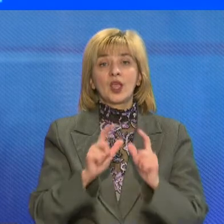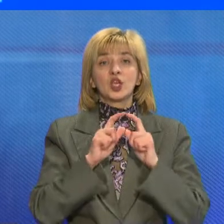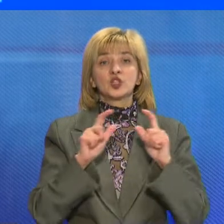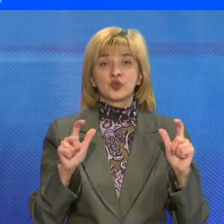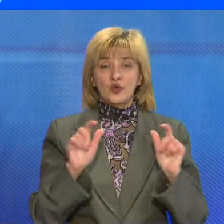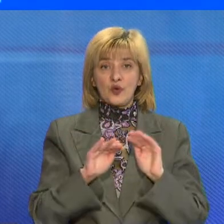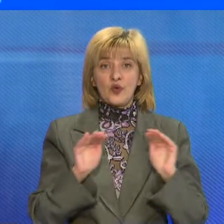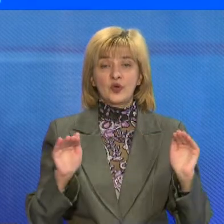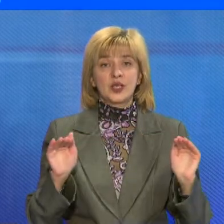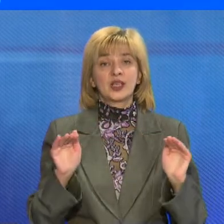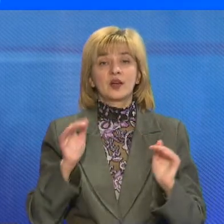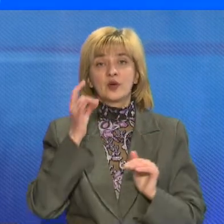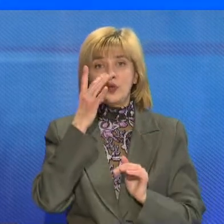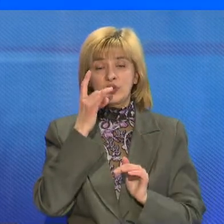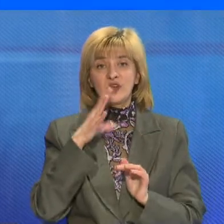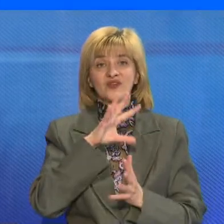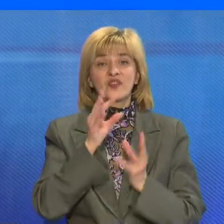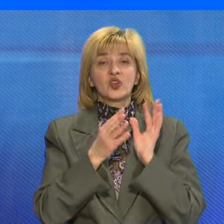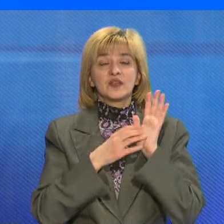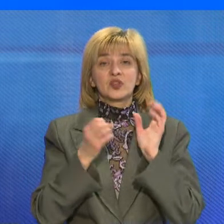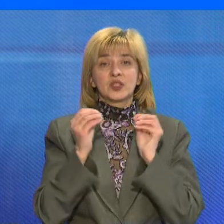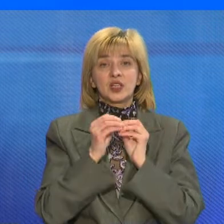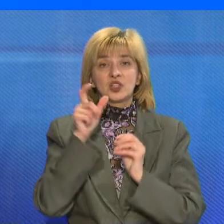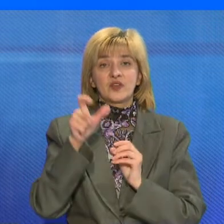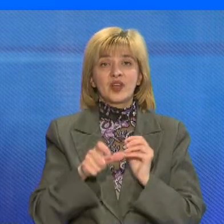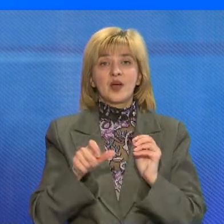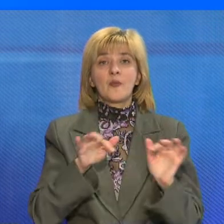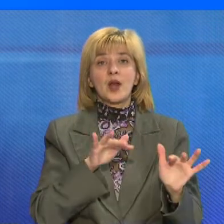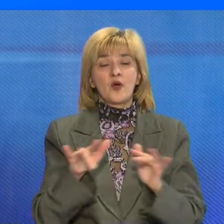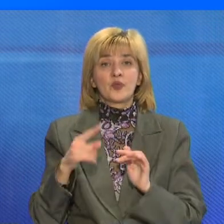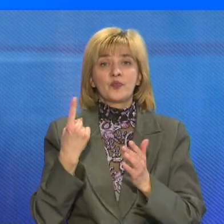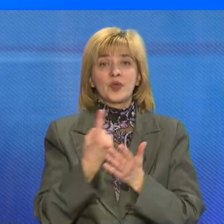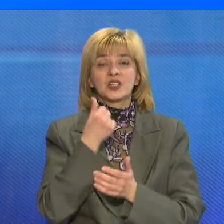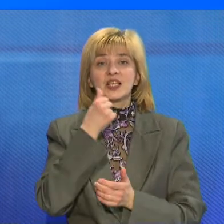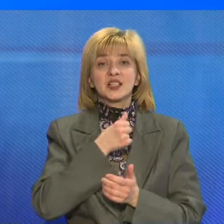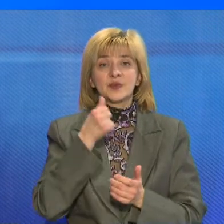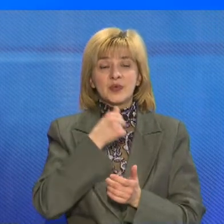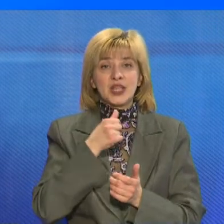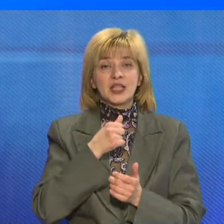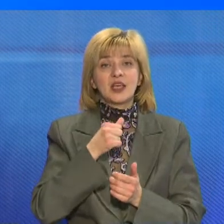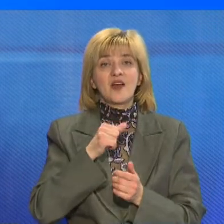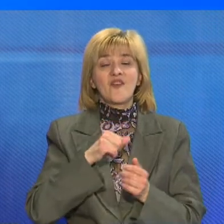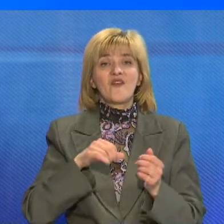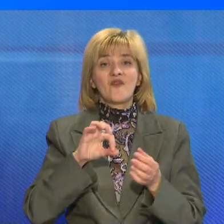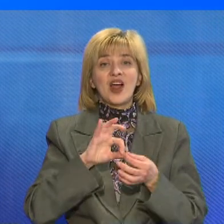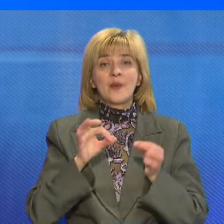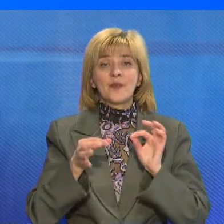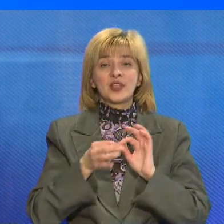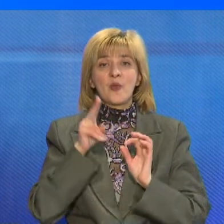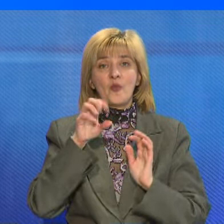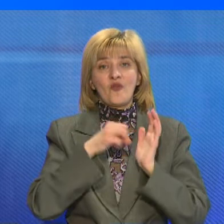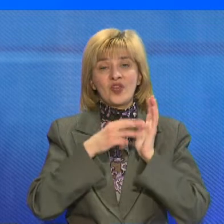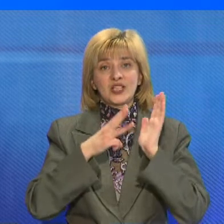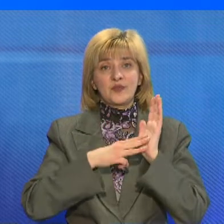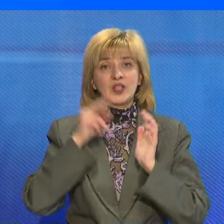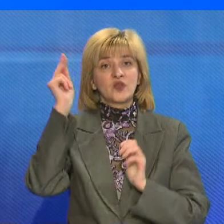Школьники и навученцы при Нёмане усяху 910 человек проходят первые испыты в рамках областного этапа Республиканской олимпиады по 18